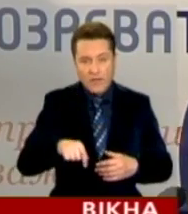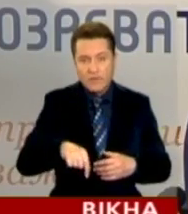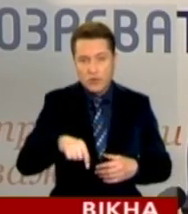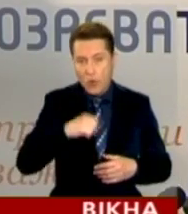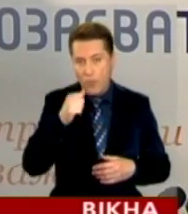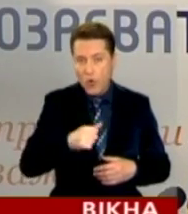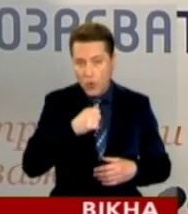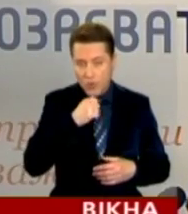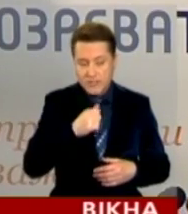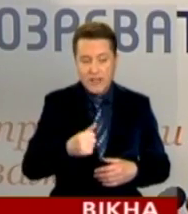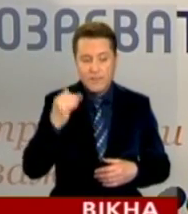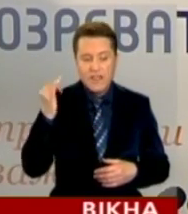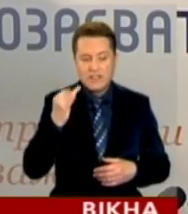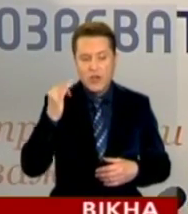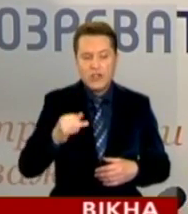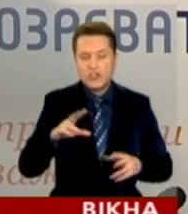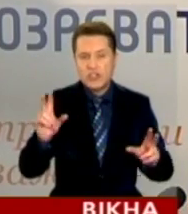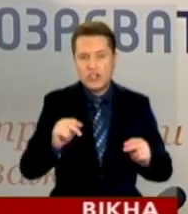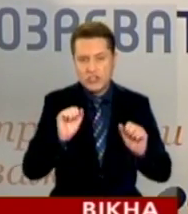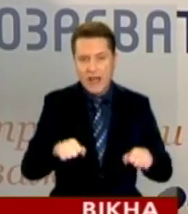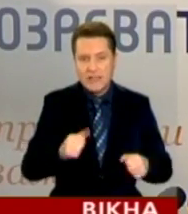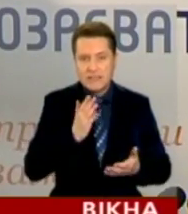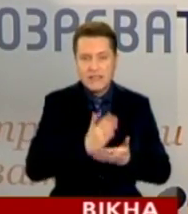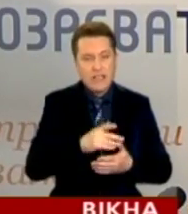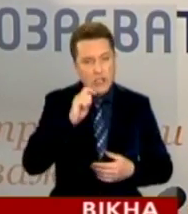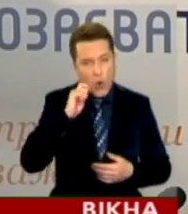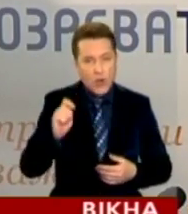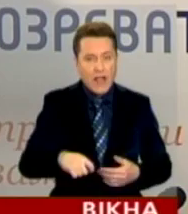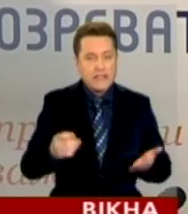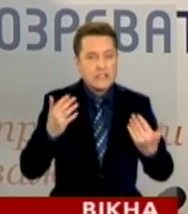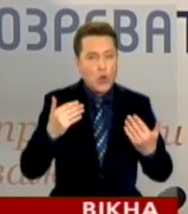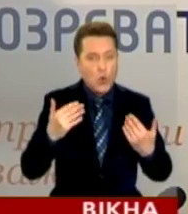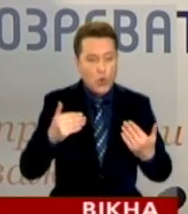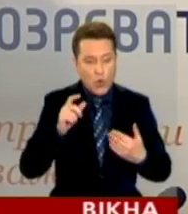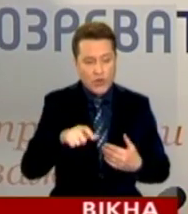році історичний шанс фактично є в українських курортів